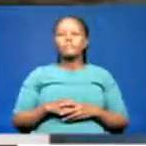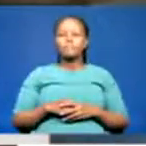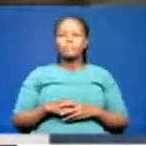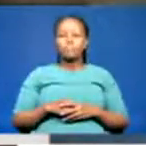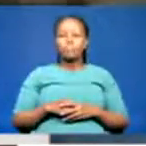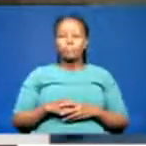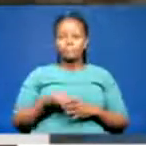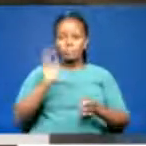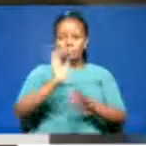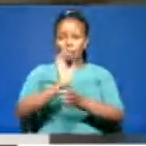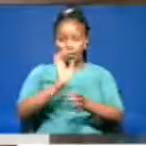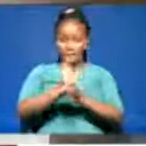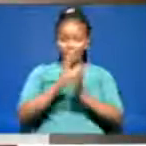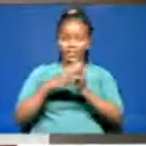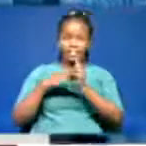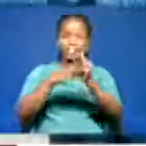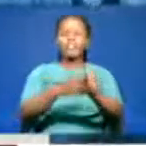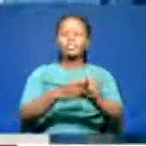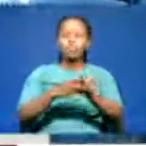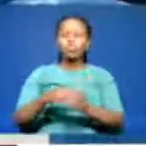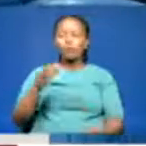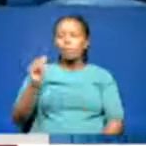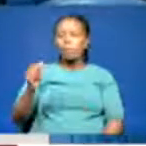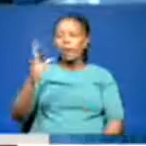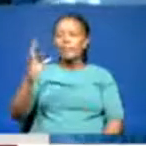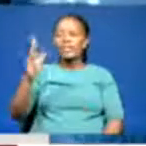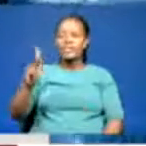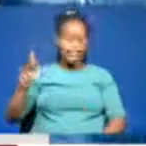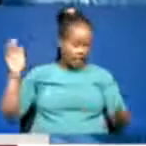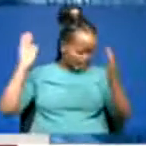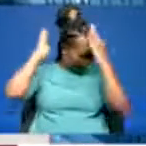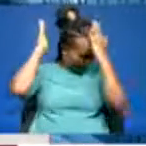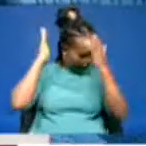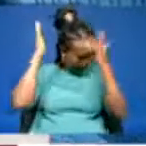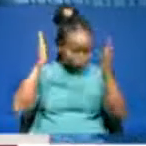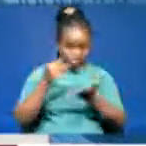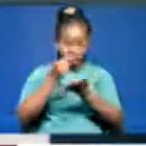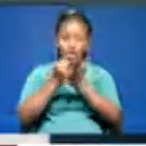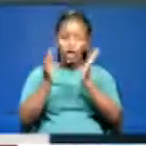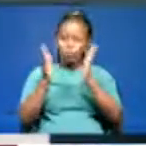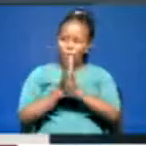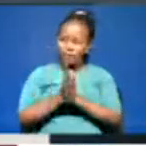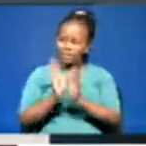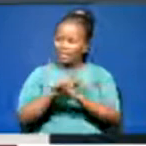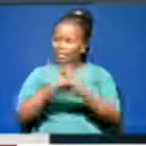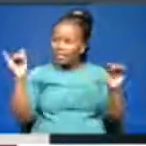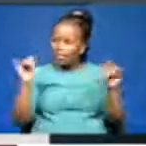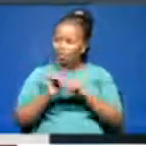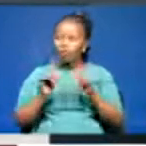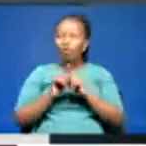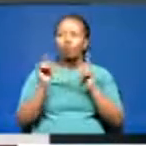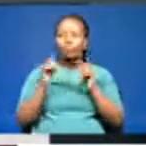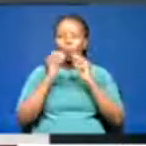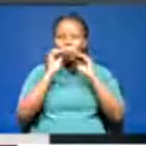The church leadership led by ACK Diocese of Mbeere Bishop Moses Masamba held prayers, cleansed and anointed the National Government CDF